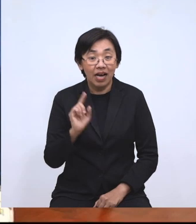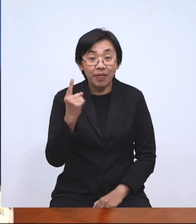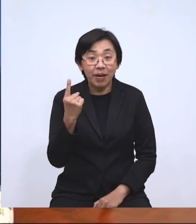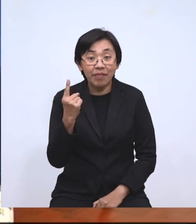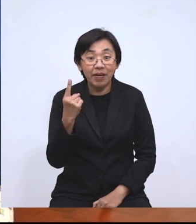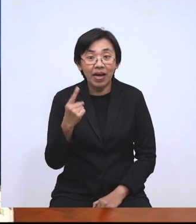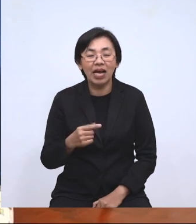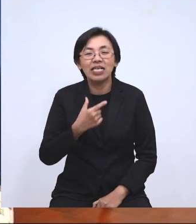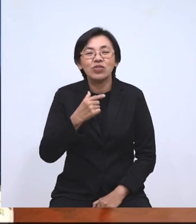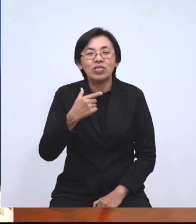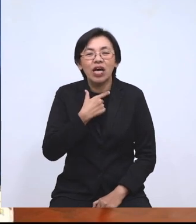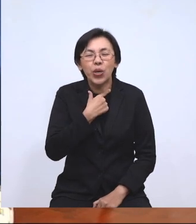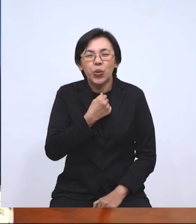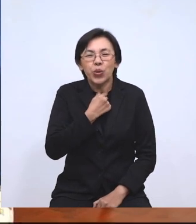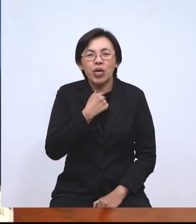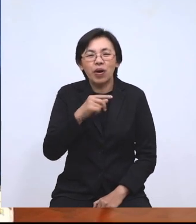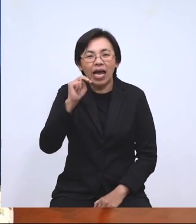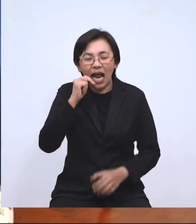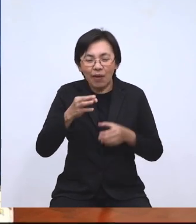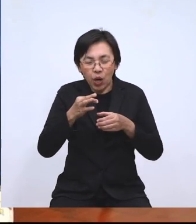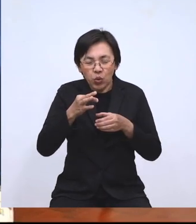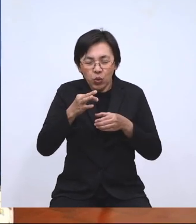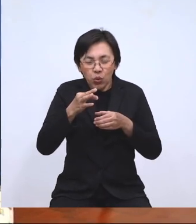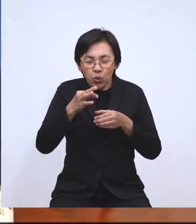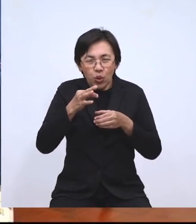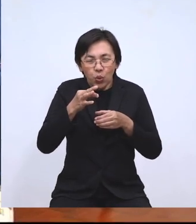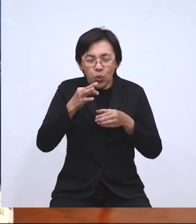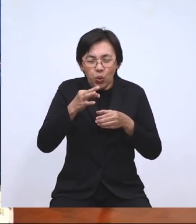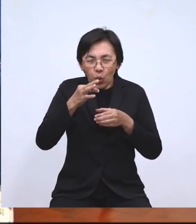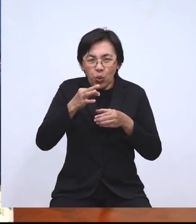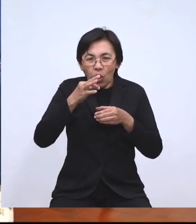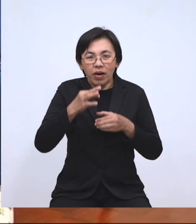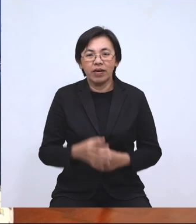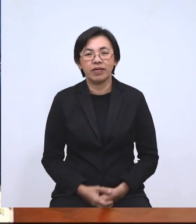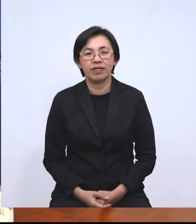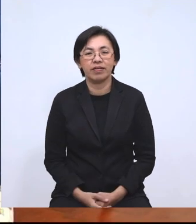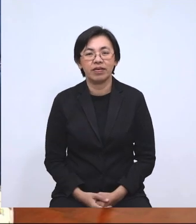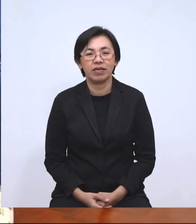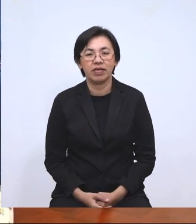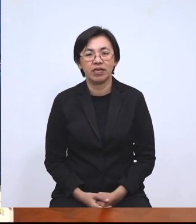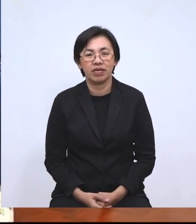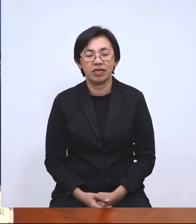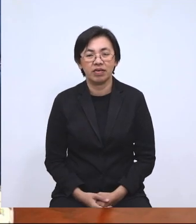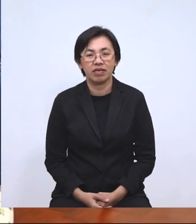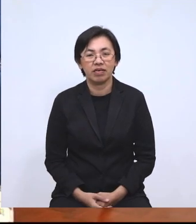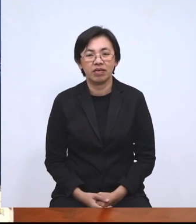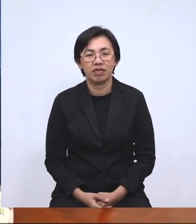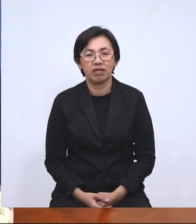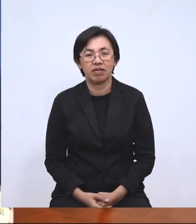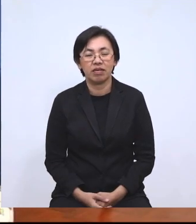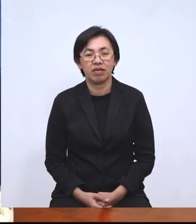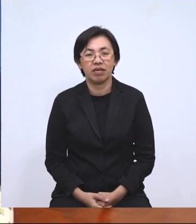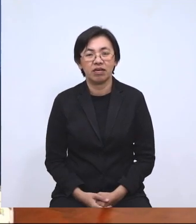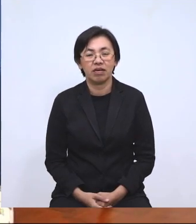เอาอีกปะ อันนี้คือหิวน้ำ อ ัน นี้คือหิวน้ำไม่เป็นไรค่ะของจริงค่ะชีวิตดิ เอ้ยเอาเบอร์มันไหม